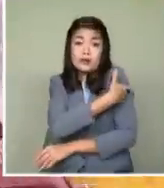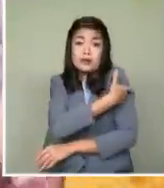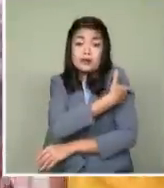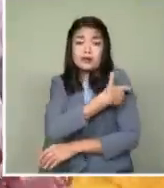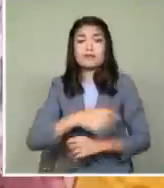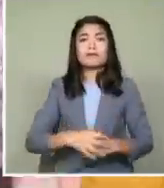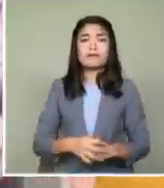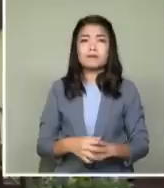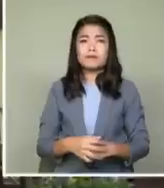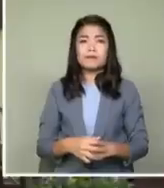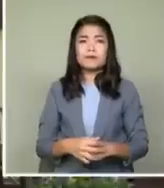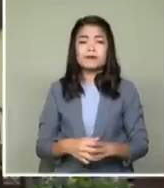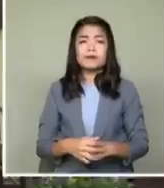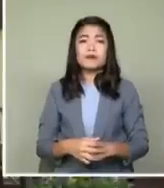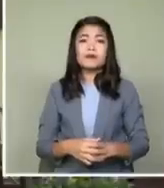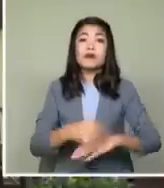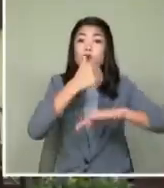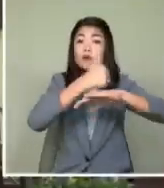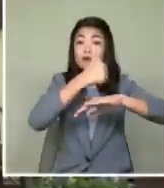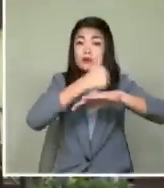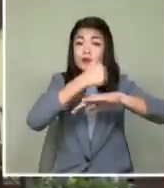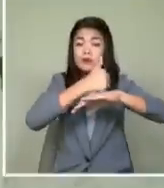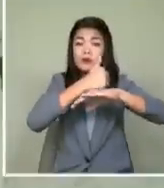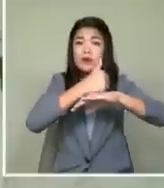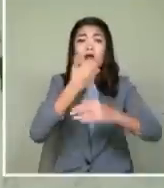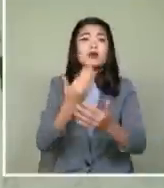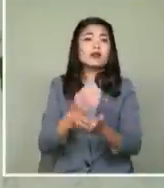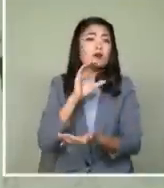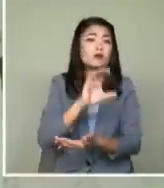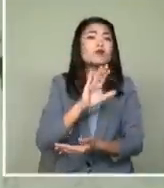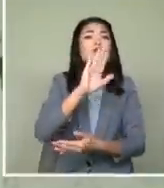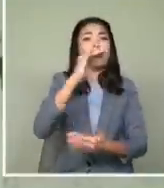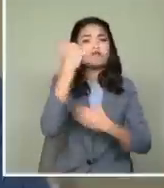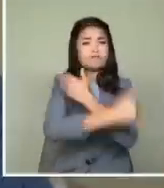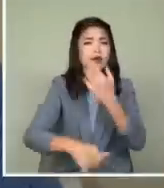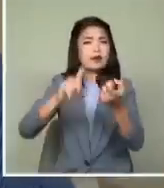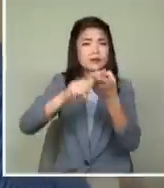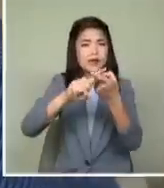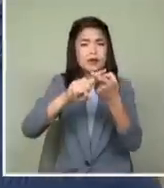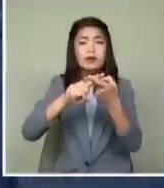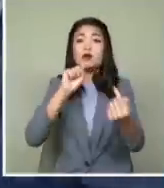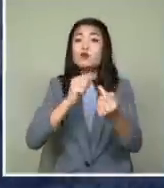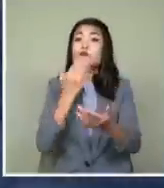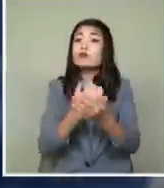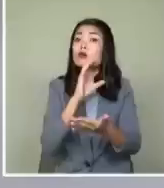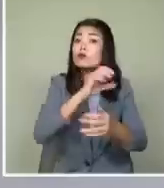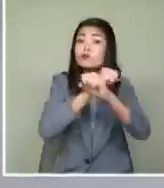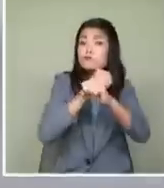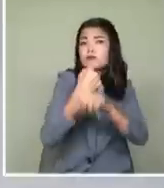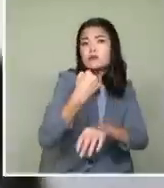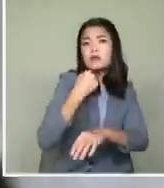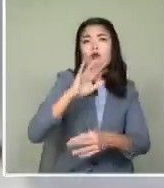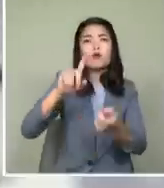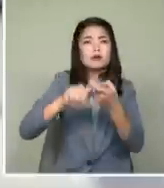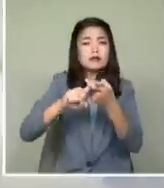ลดามีรีเยฟซึ่งเป็นผู้อำนวยการของกองทุนความมั่นคงแห่งชาติรัสเซียที่ใช้ชื่อกองทุนว่ากองทุนการ